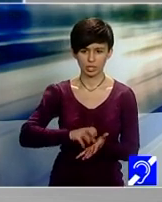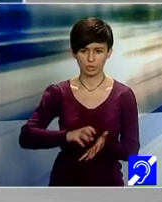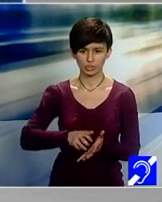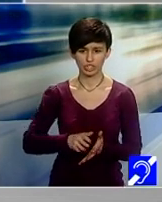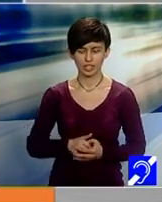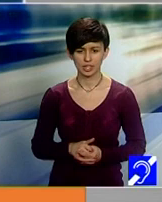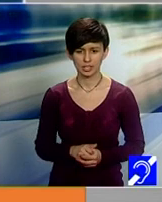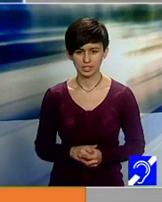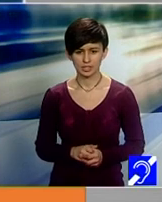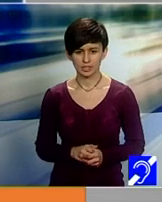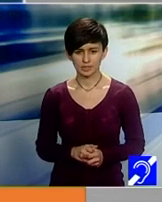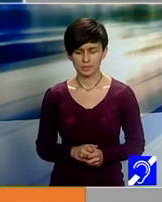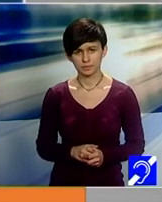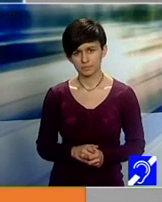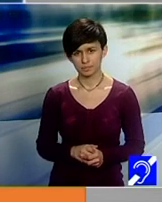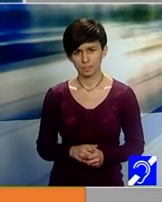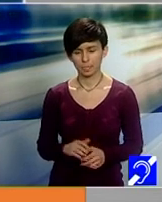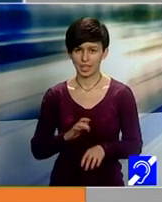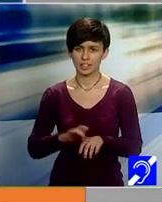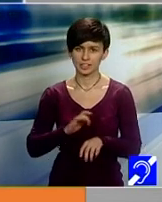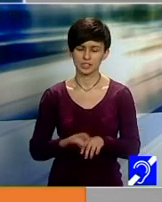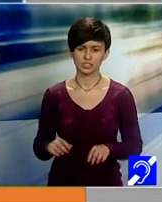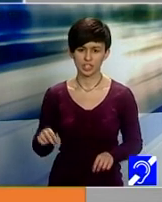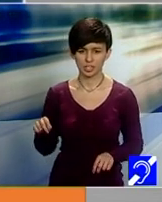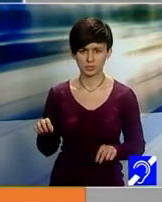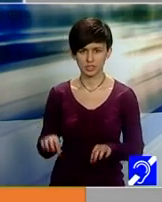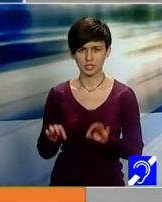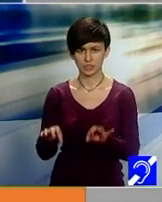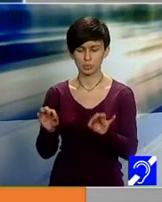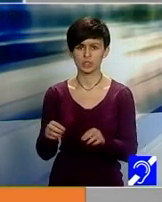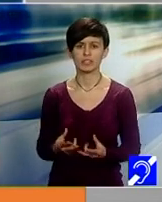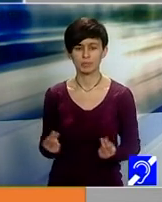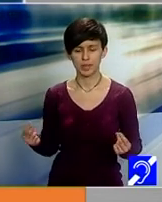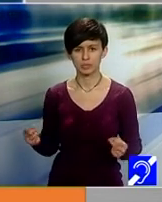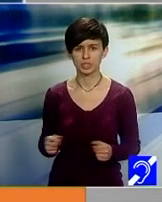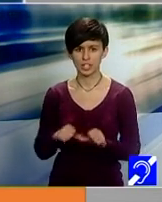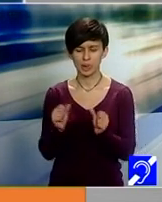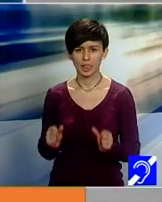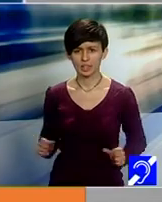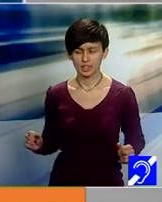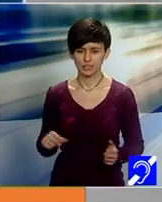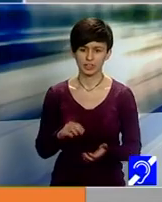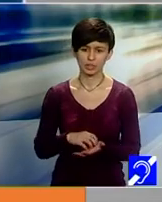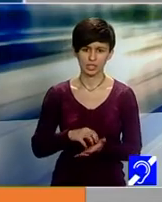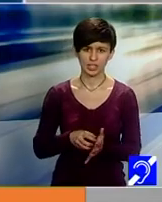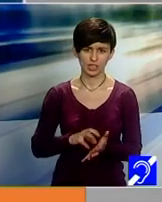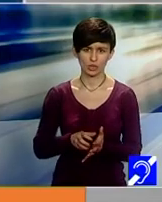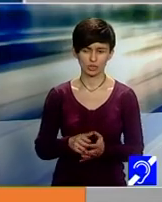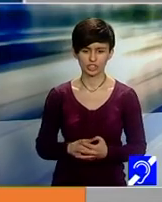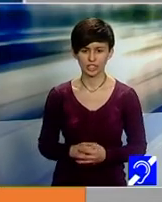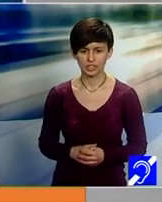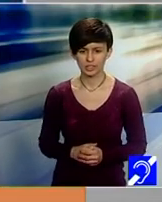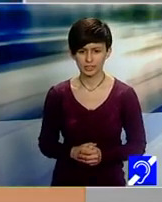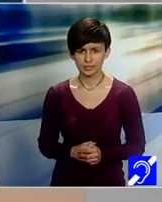încercăm întotdeauna să cultivăm cât mai multe varietăți de roșii. Mici, mari, inimă de bou transilvanian, chestii mai